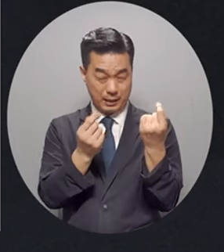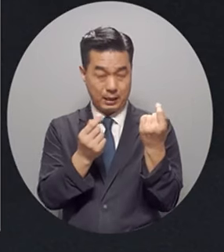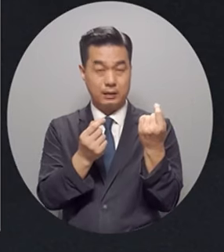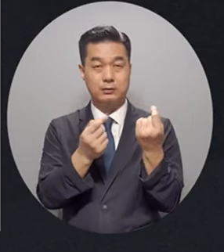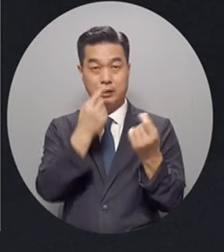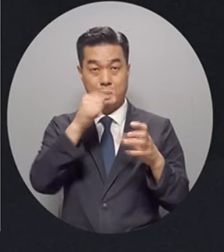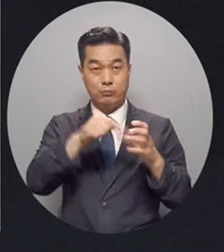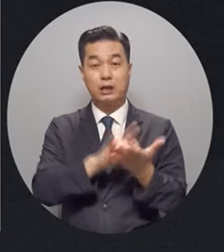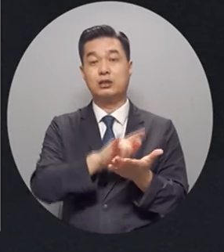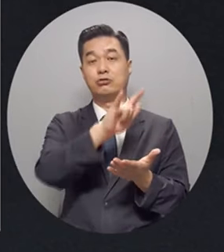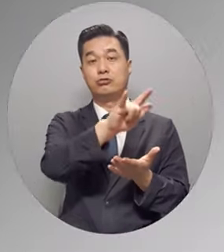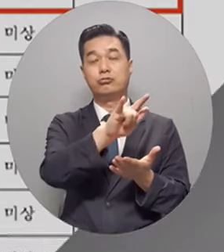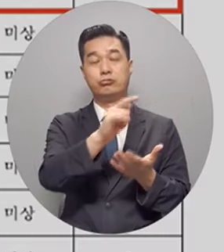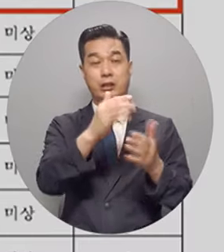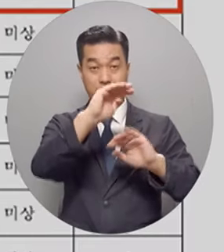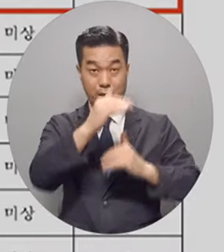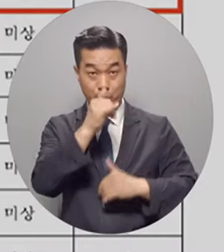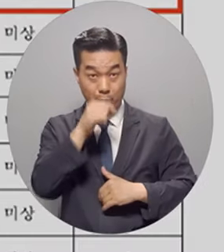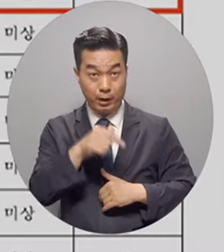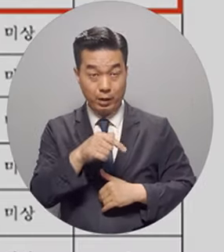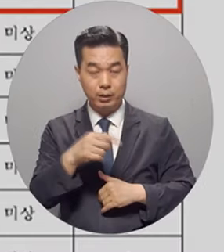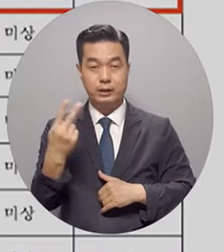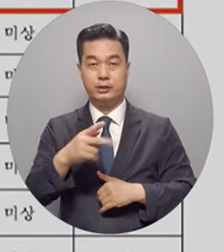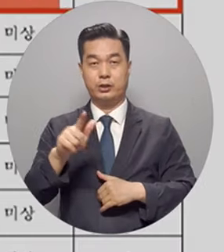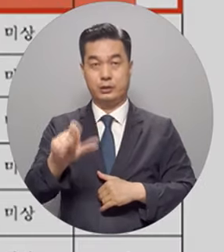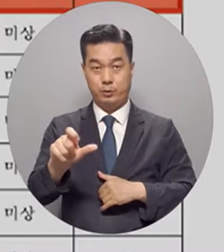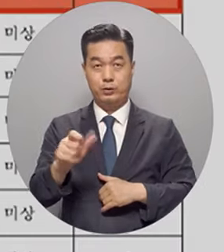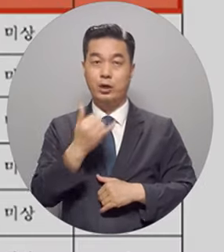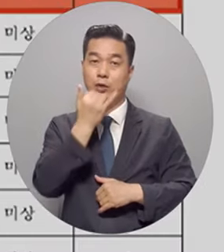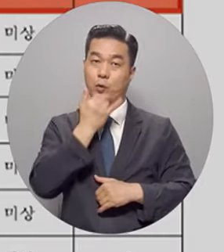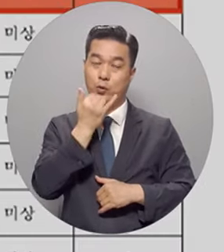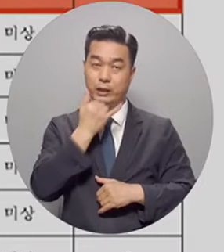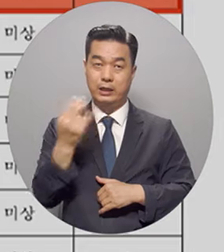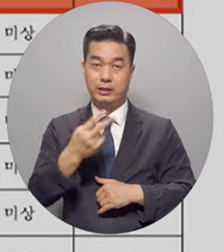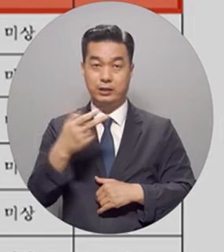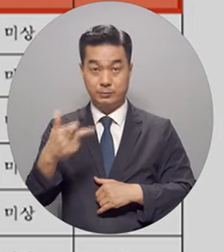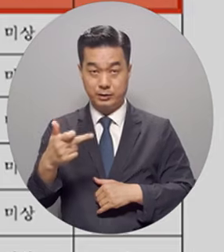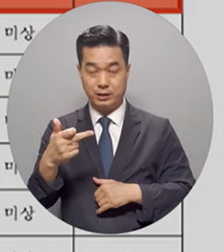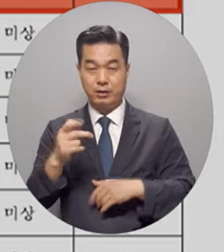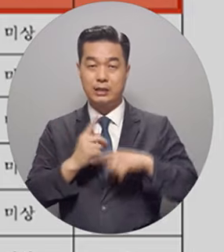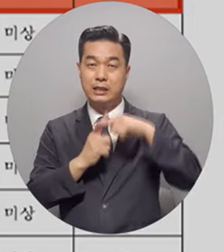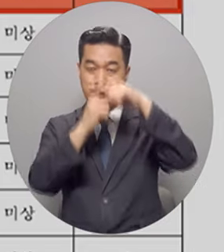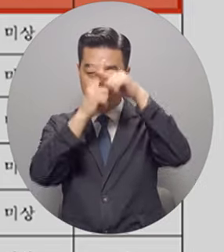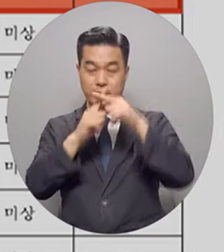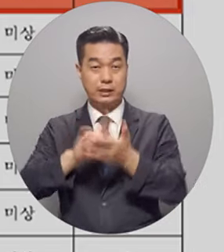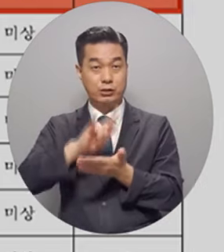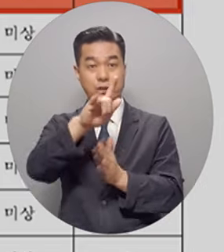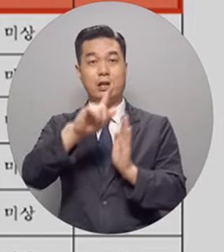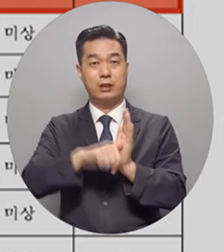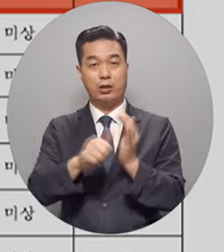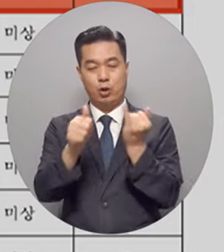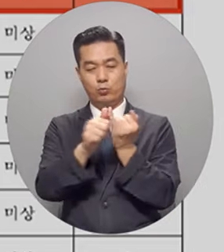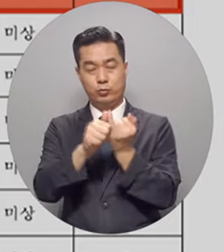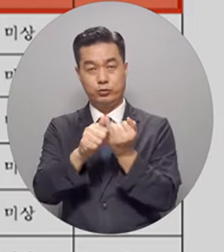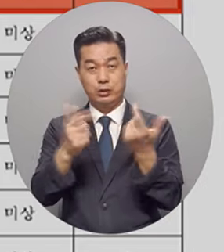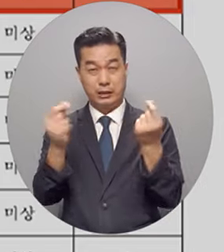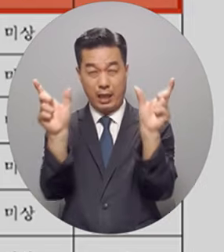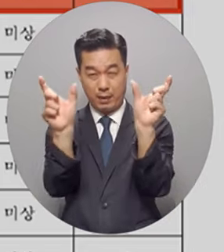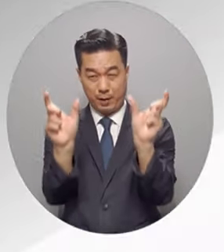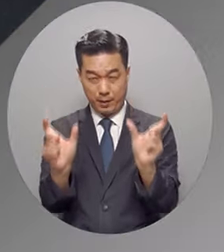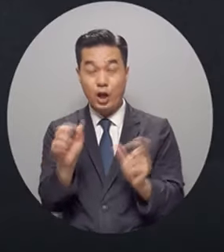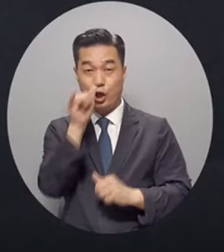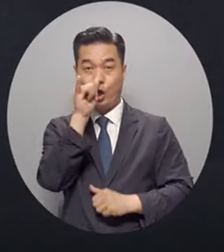출국한 사실이 확인됐고 2015년 독일 2017년 스위스 출장 때도 부부 출입국 내역이